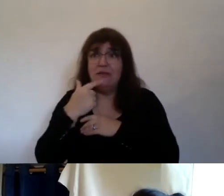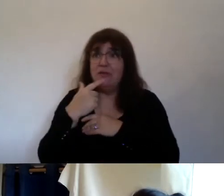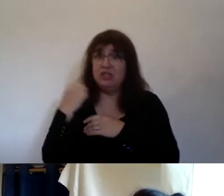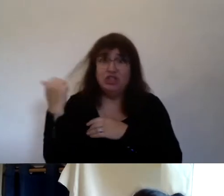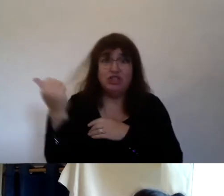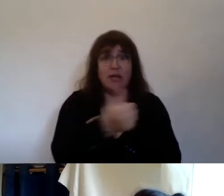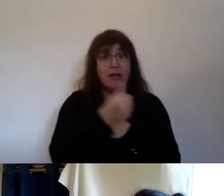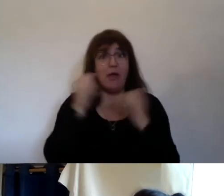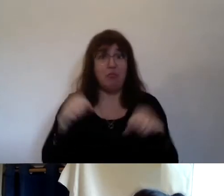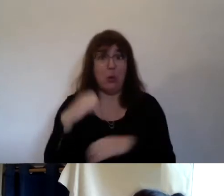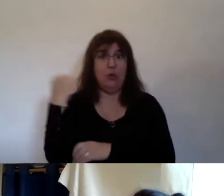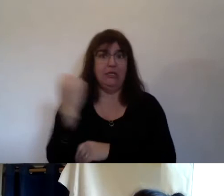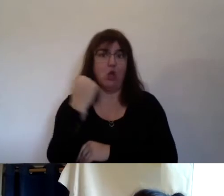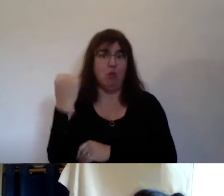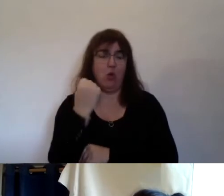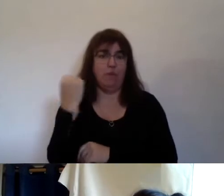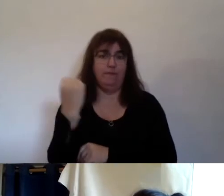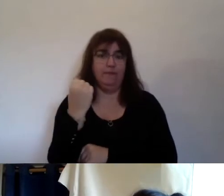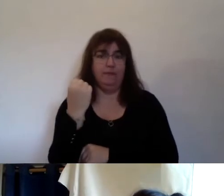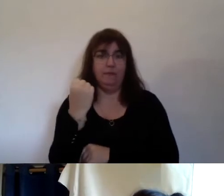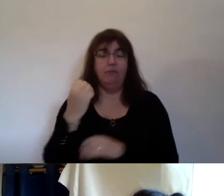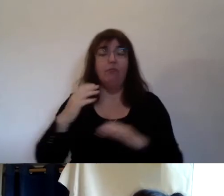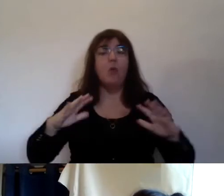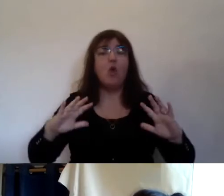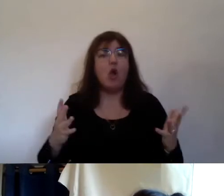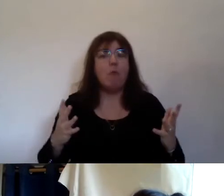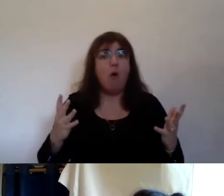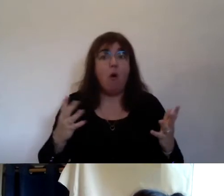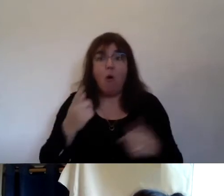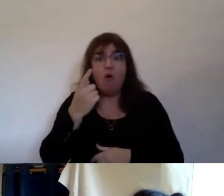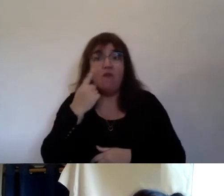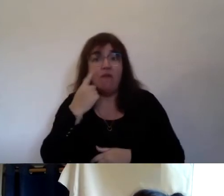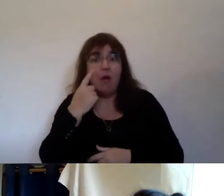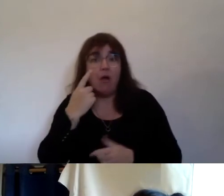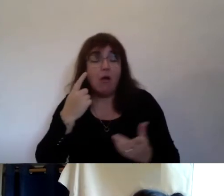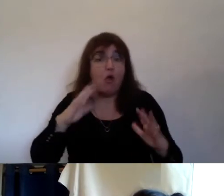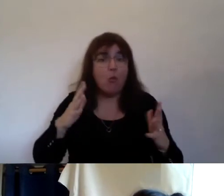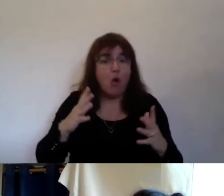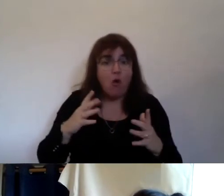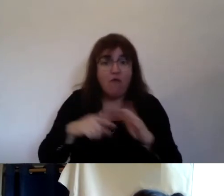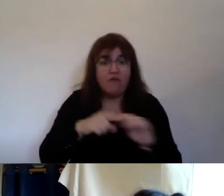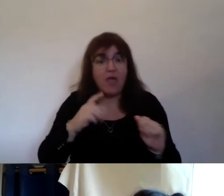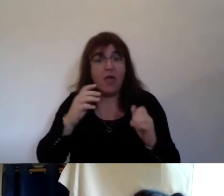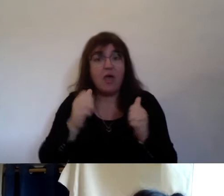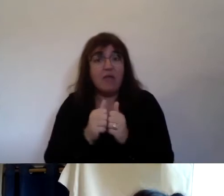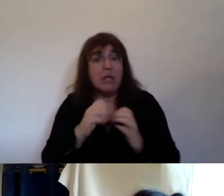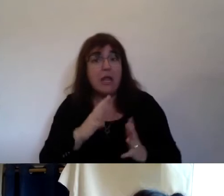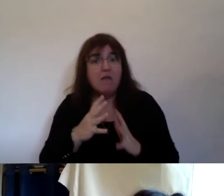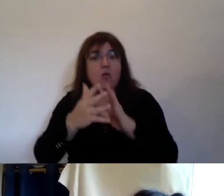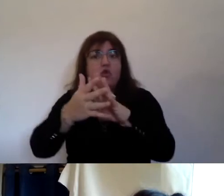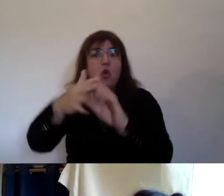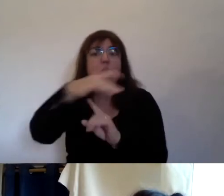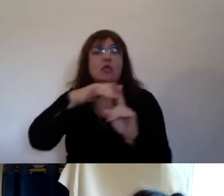domicile. Alors, comment allons-nous donc aborder cette évolution? D'après les témoignages que nous allons entendre,